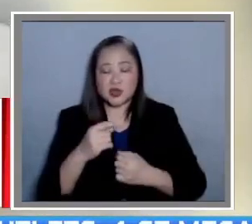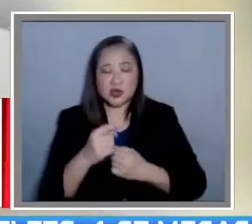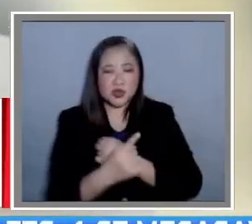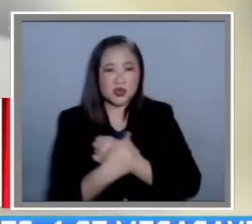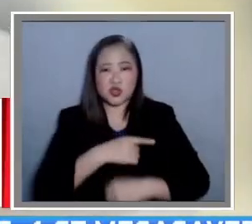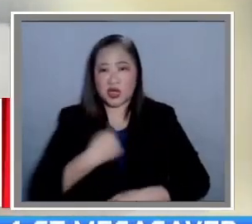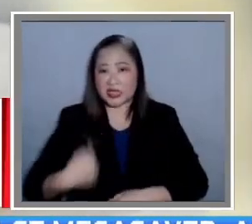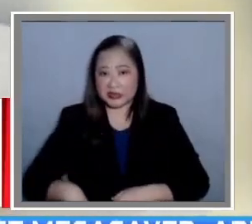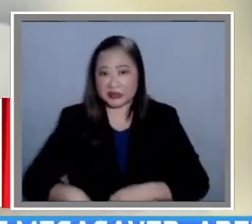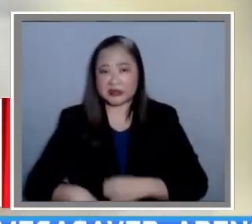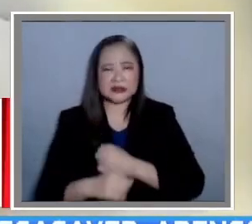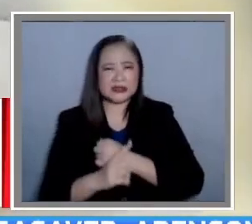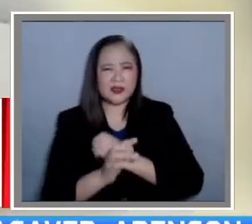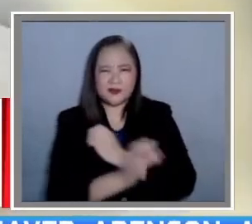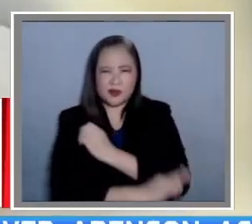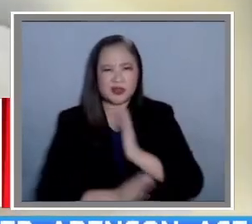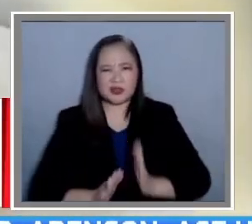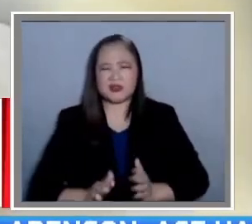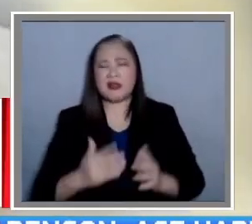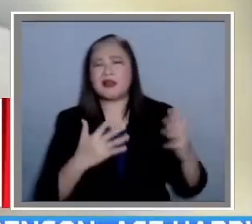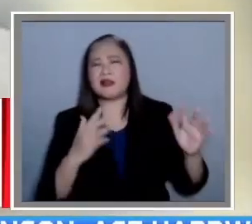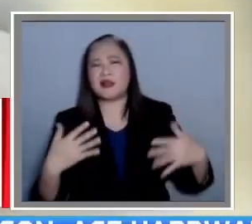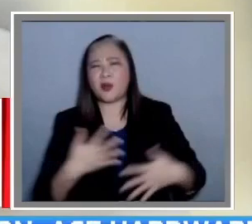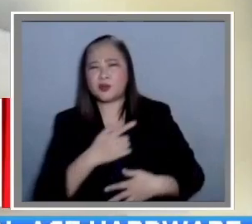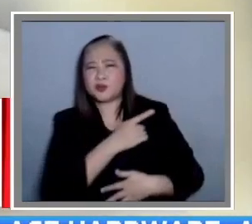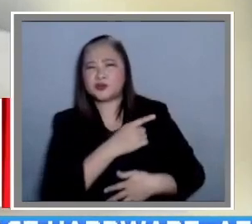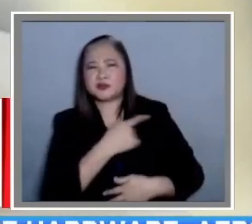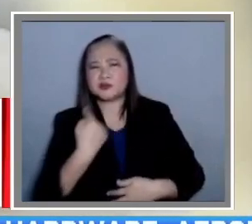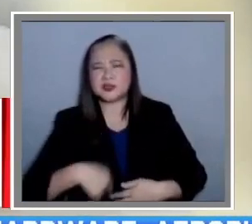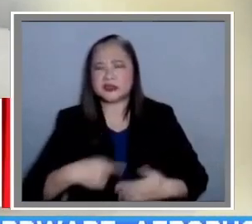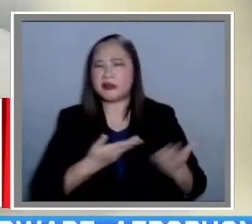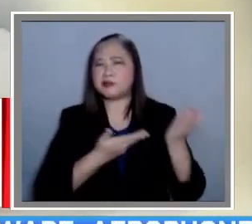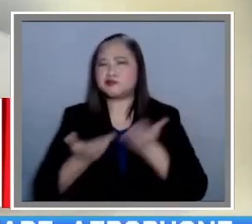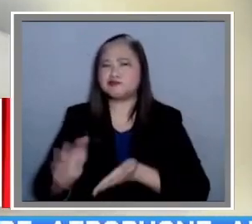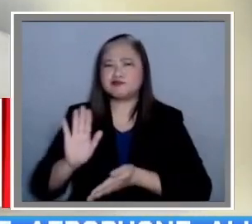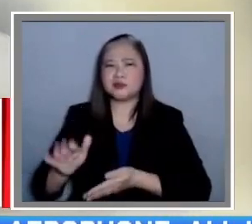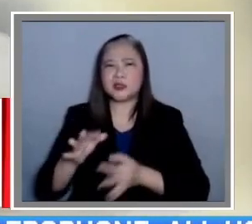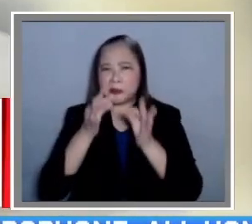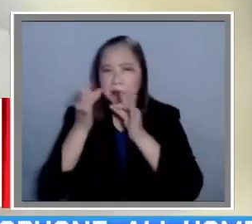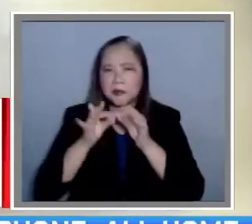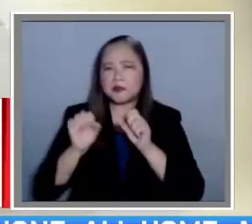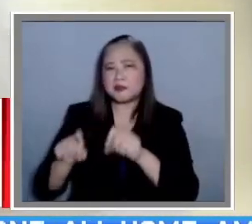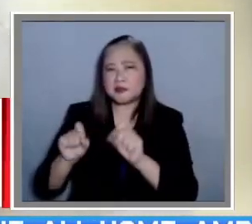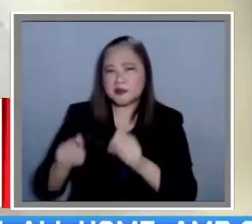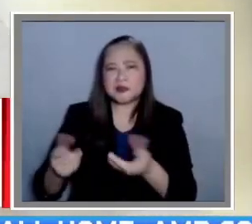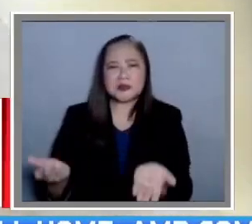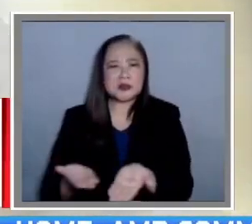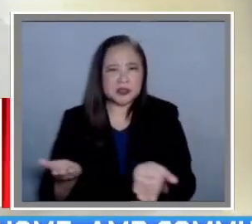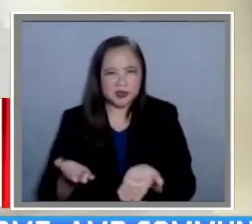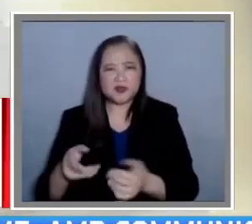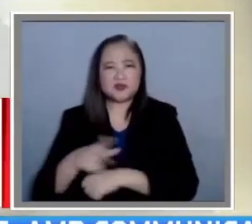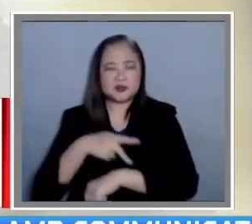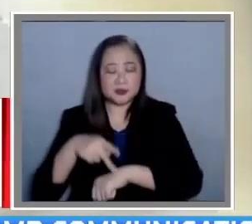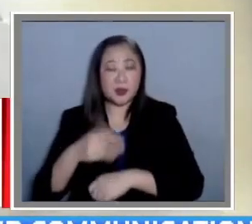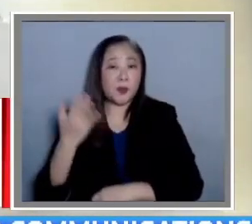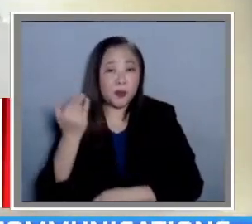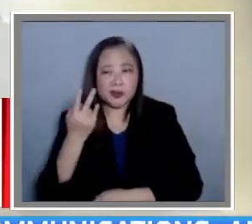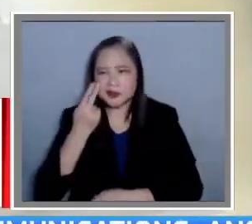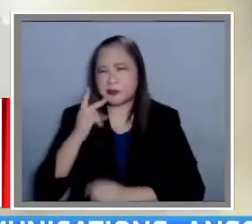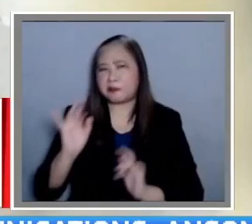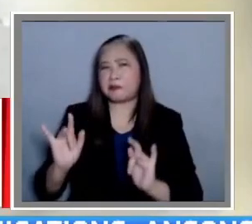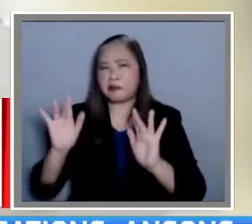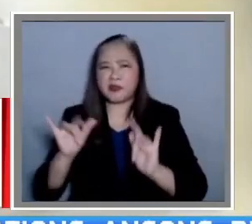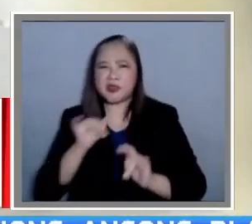e kaya dito sila naglalag dito sila nagpapadala ng basura nila at nagbebenta ng basura nila eh kasi nga nakikita nila siguro dito na